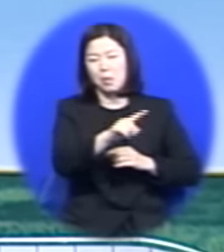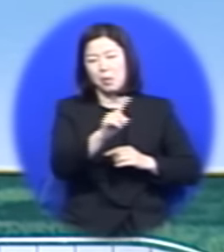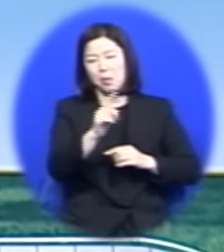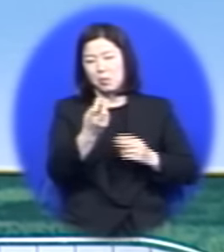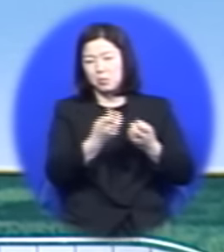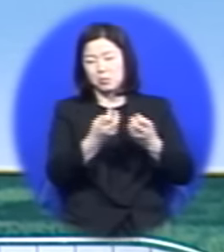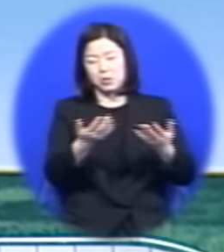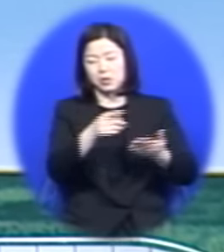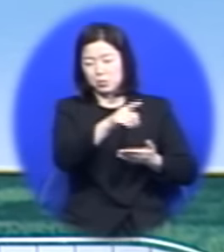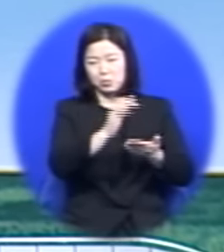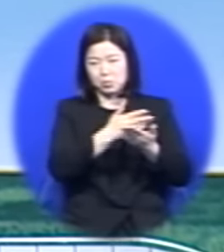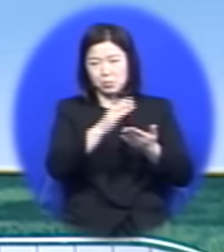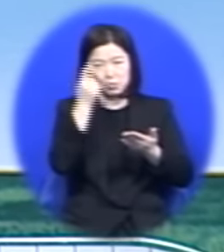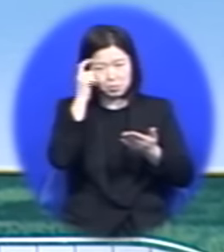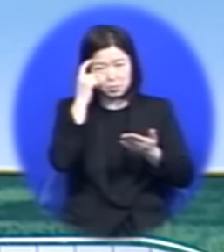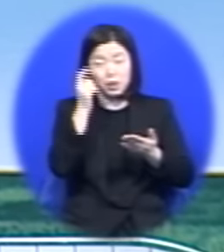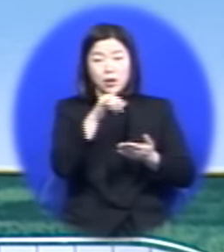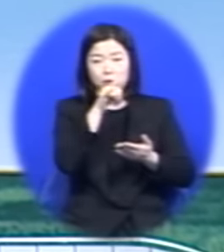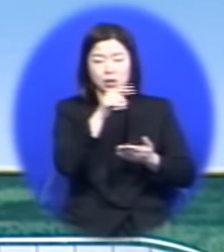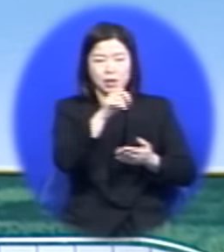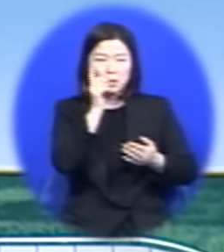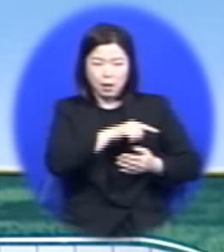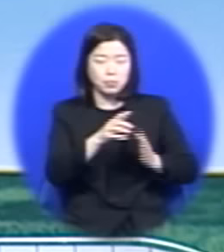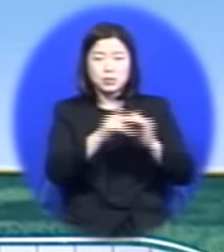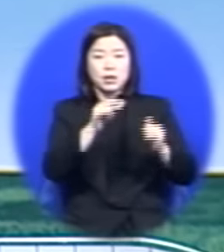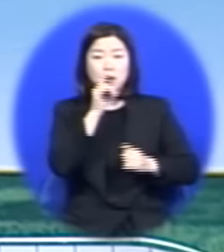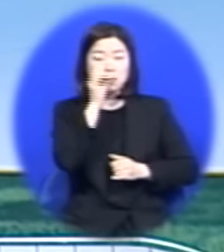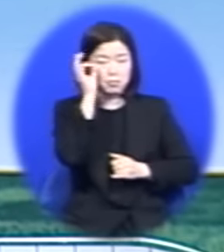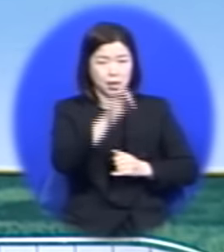있어? 아, 나 정말 나쁜 사람 보았네.